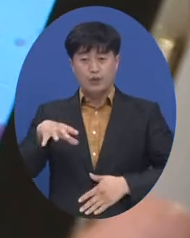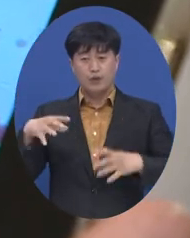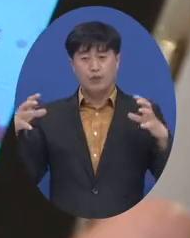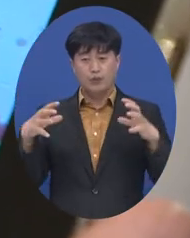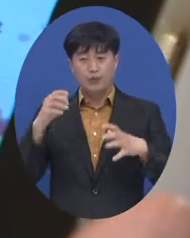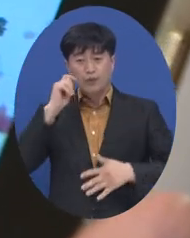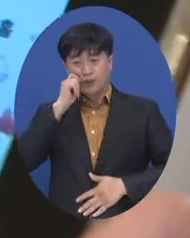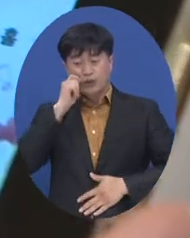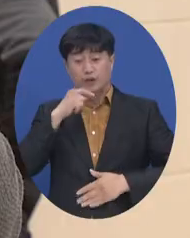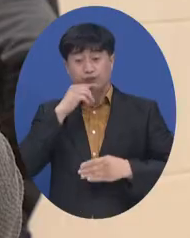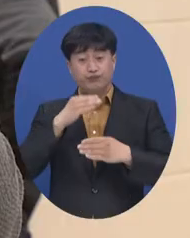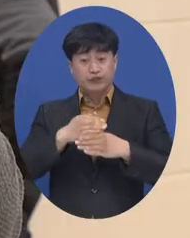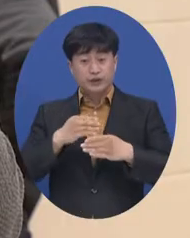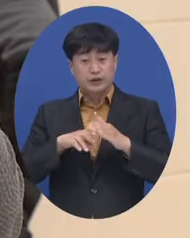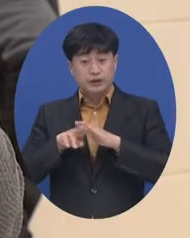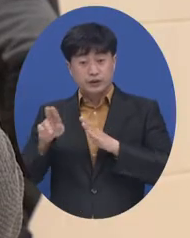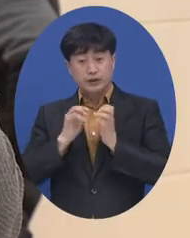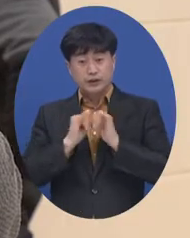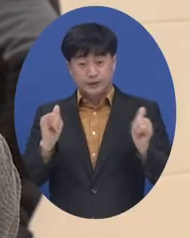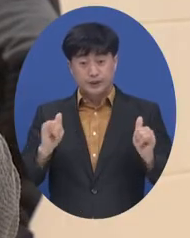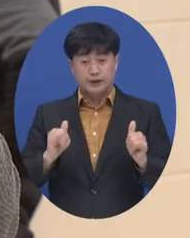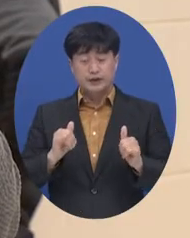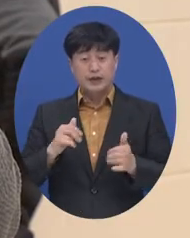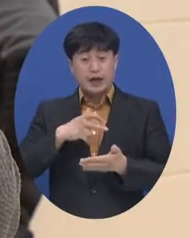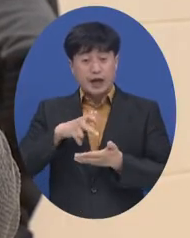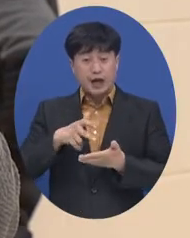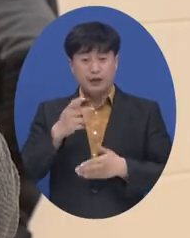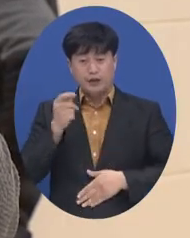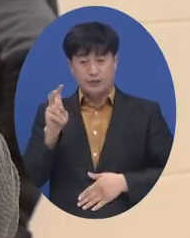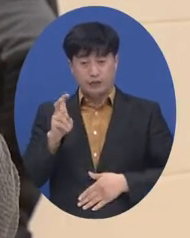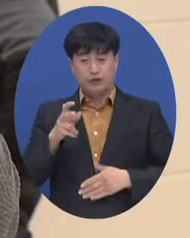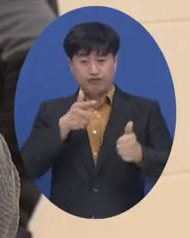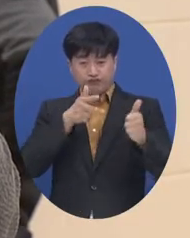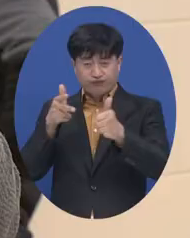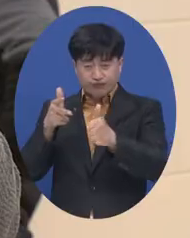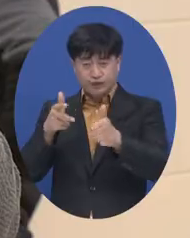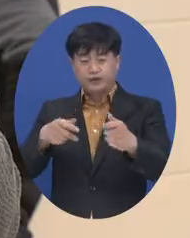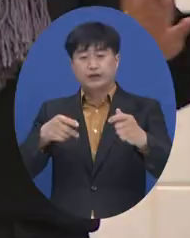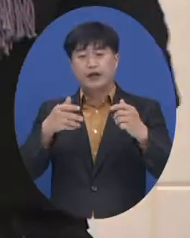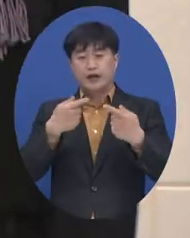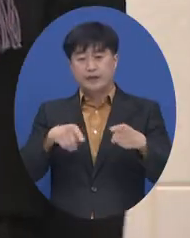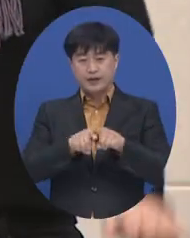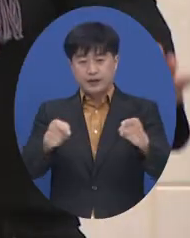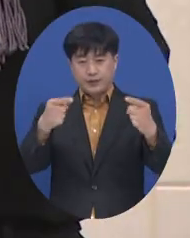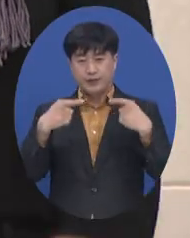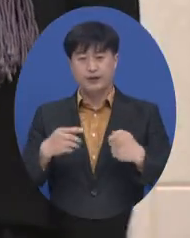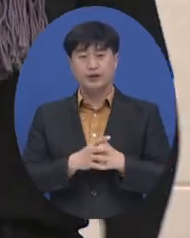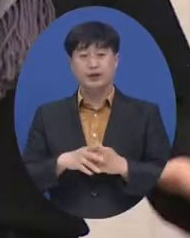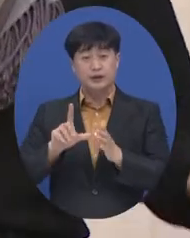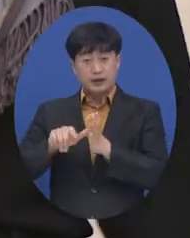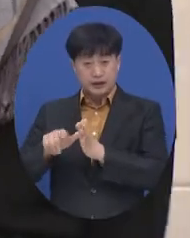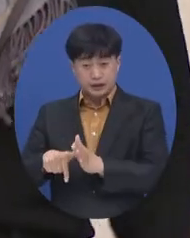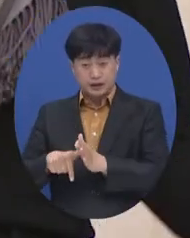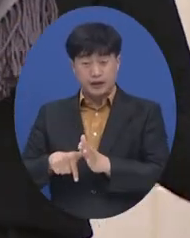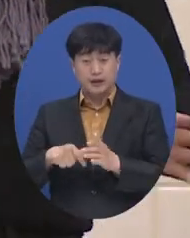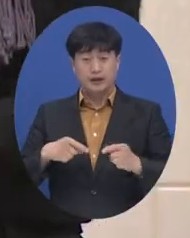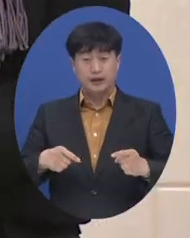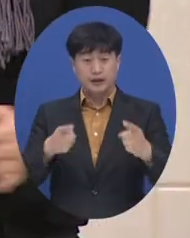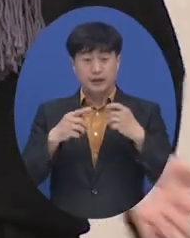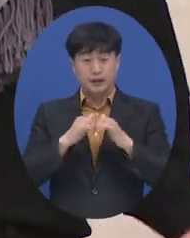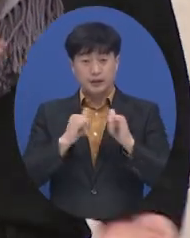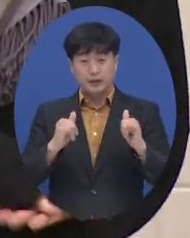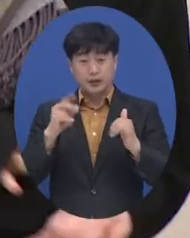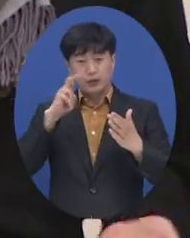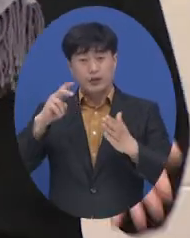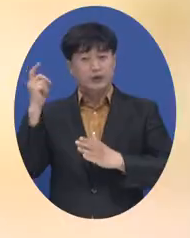모이지 못한 북한 이탈 주민들은 카카오 TV 생중계로 함께했습니다. 실시간으로 참가자들의